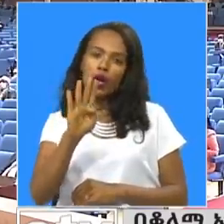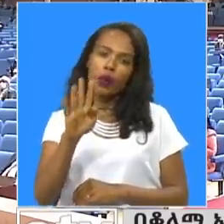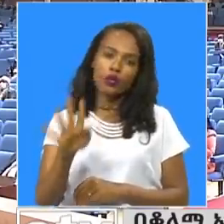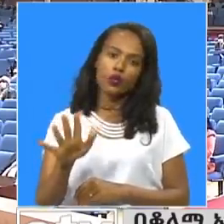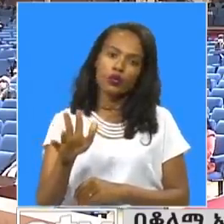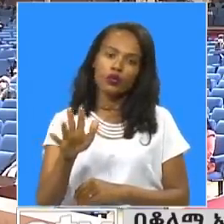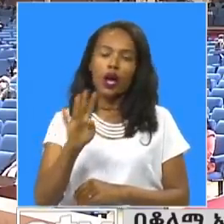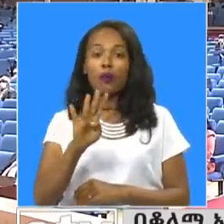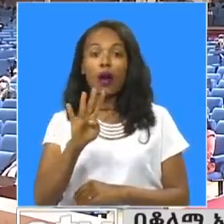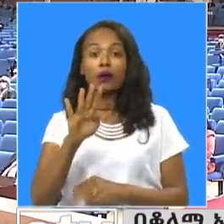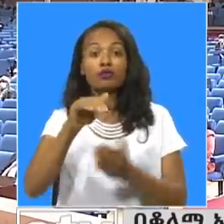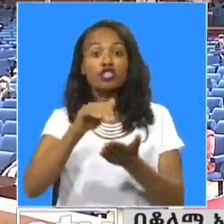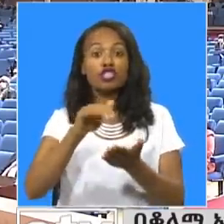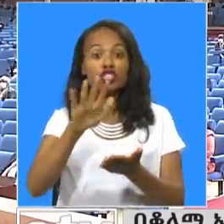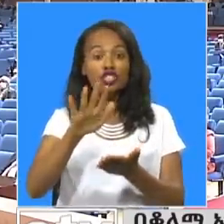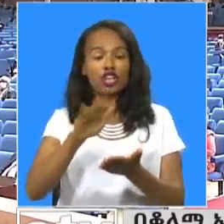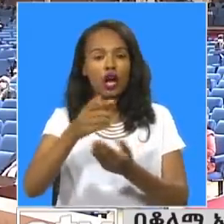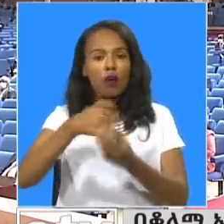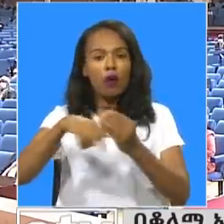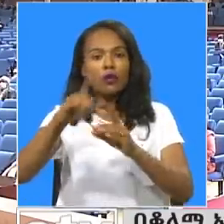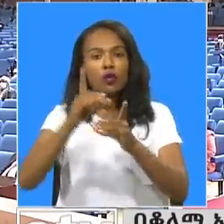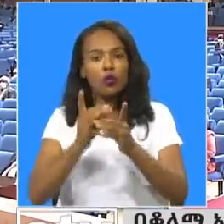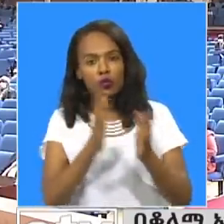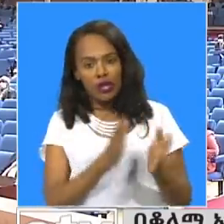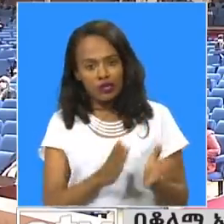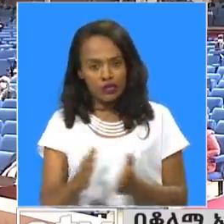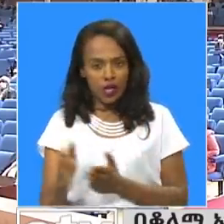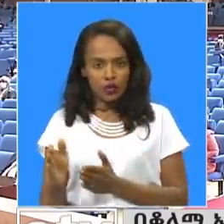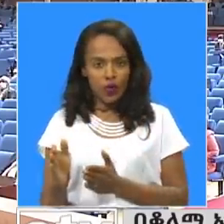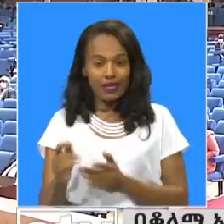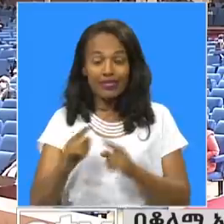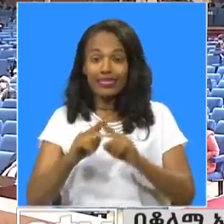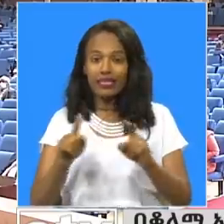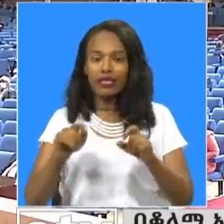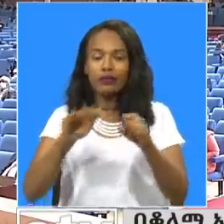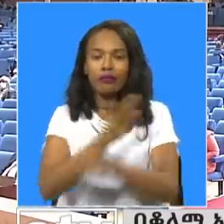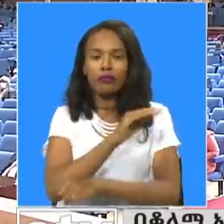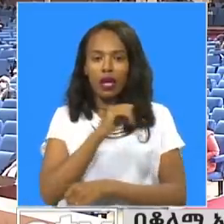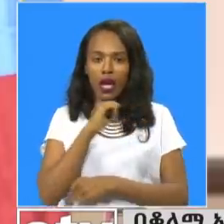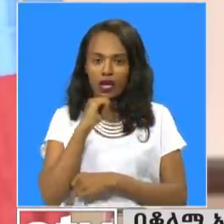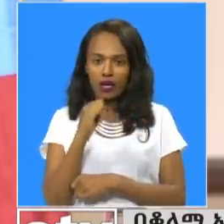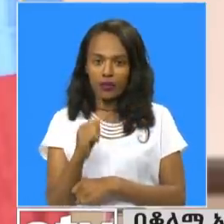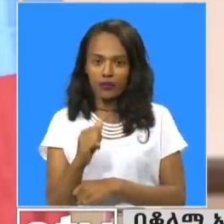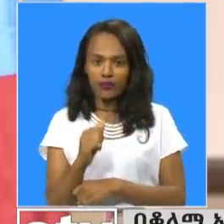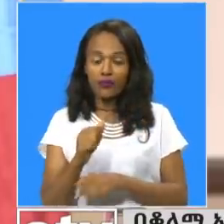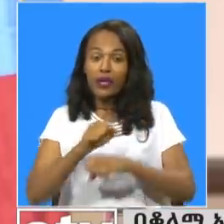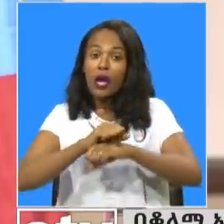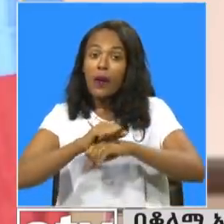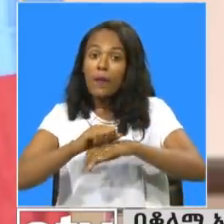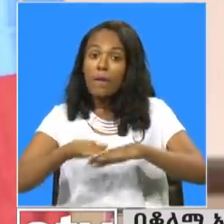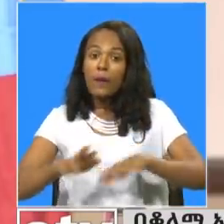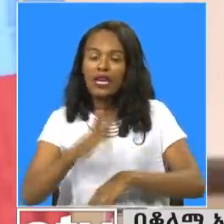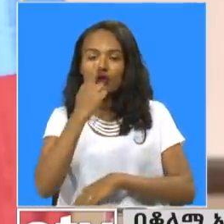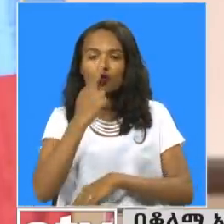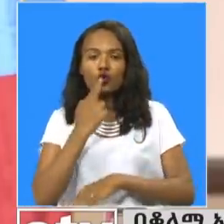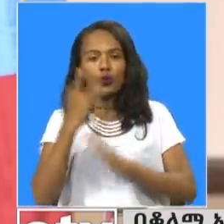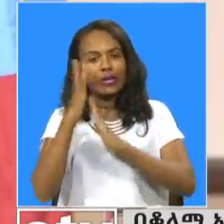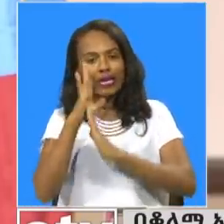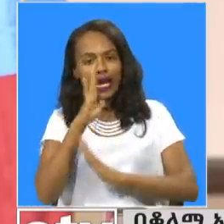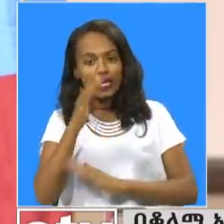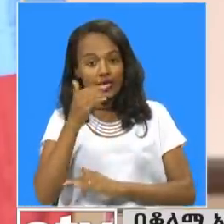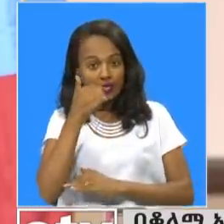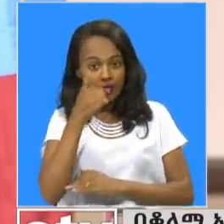743-45 ገደማ ኩንታል ምርጥ ዘር ተዘጋጅቷል። ነገር ግን በቂ አይደለም። መሬት ጦም እንዳያድር